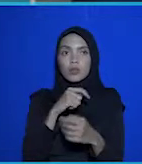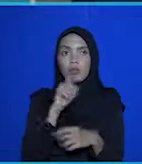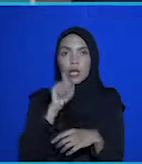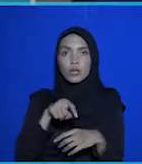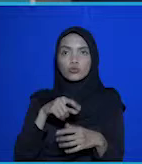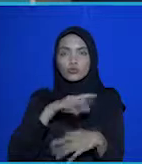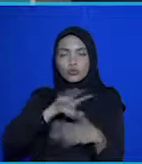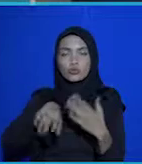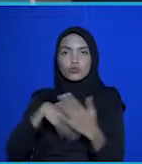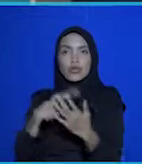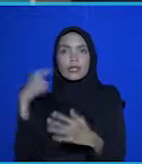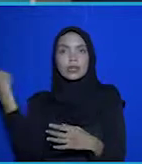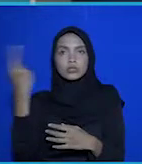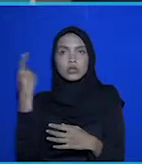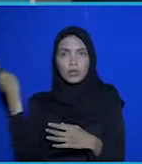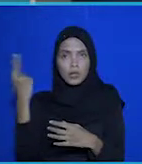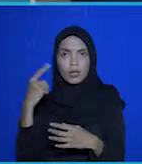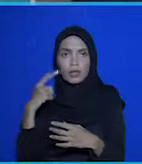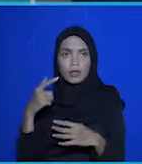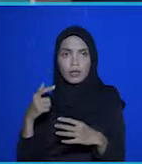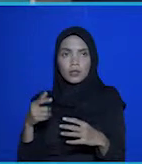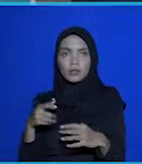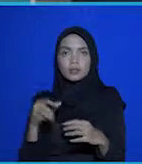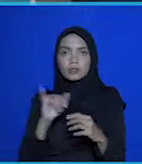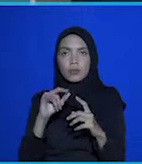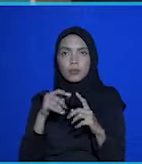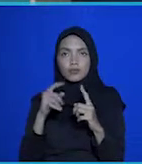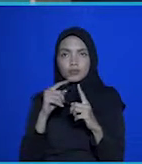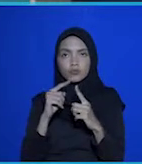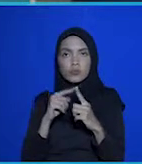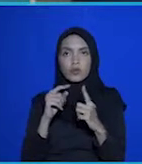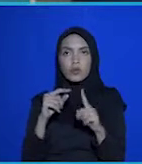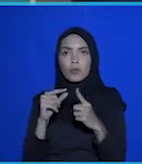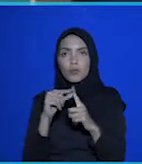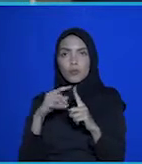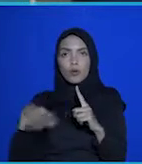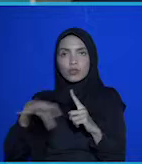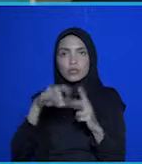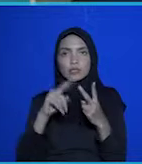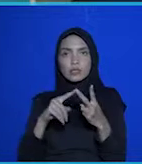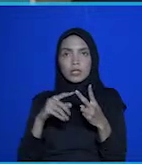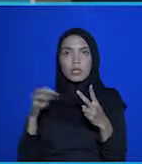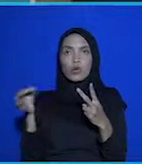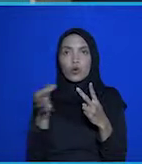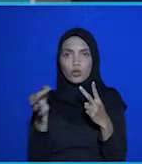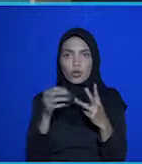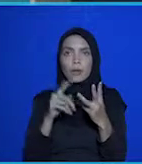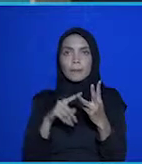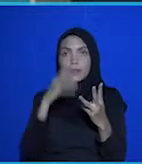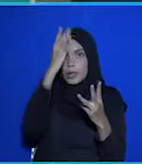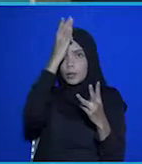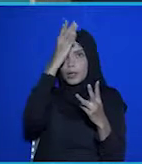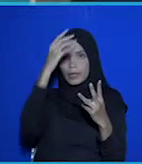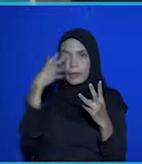dilakukan secara nasional bersama provinsi, kota, kabupaten.